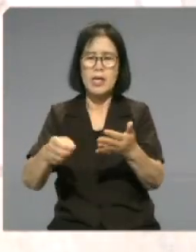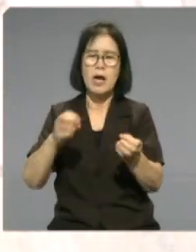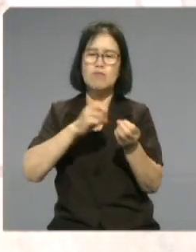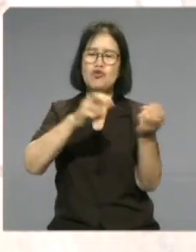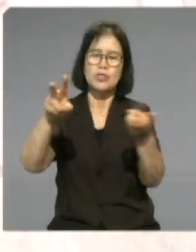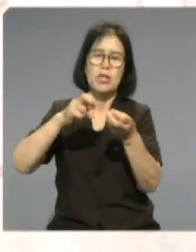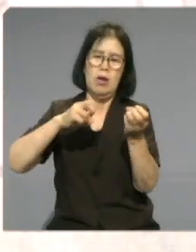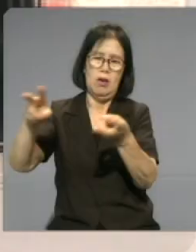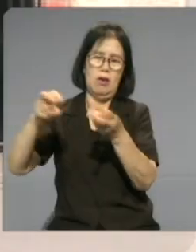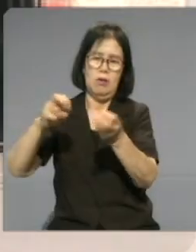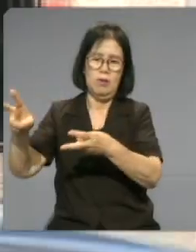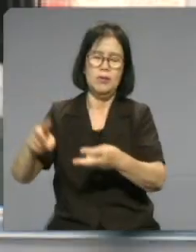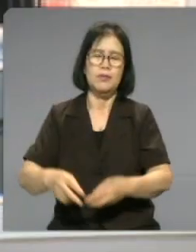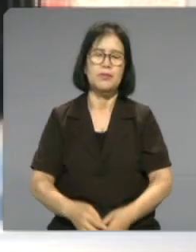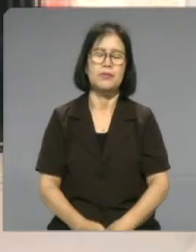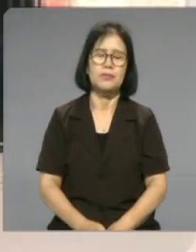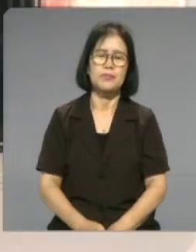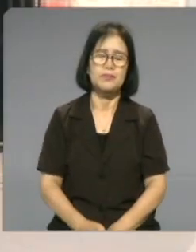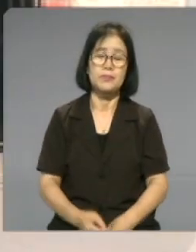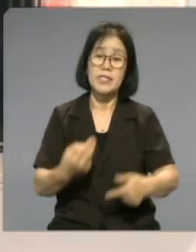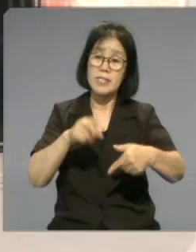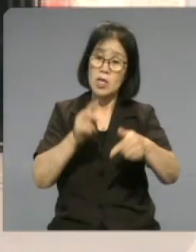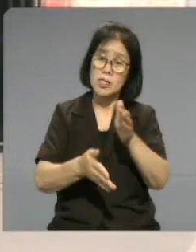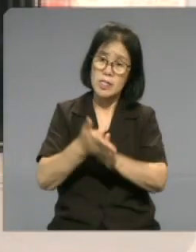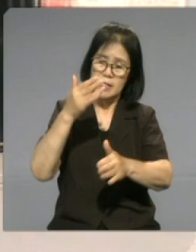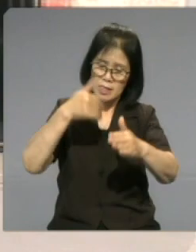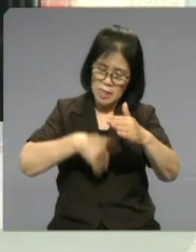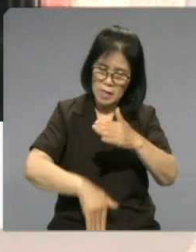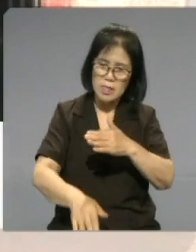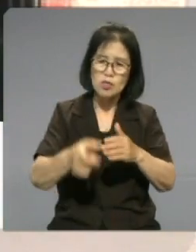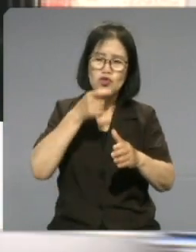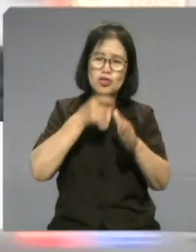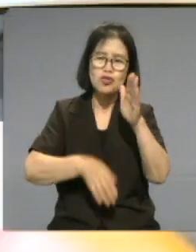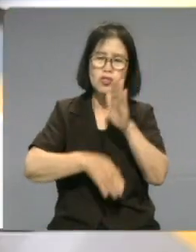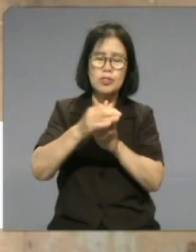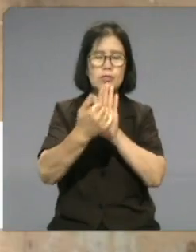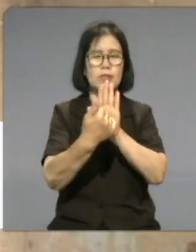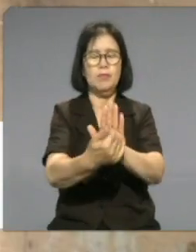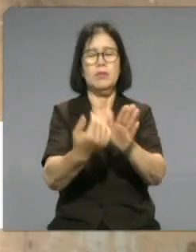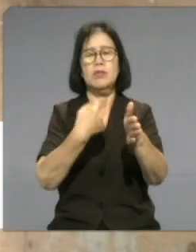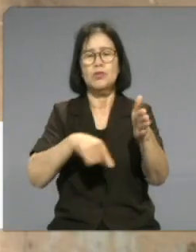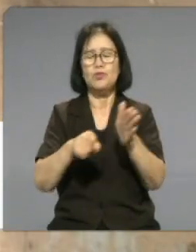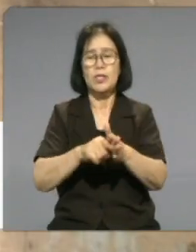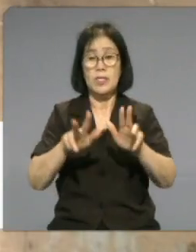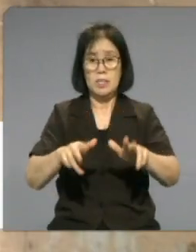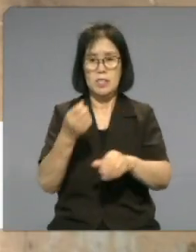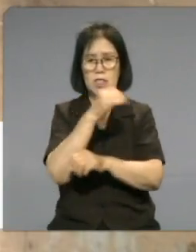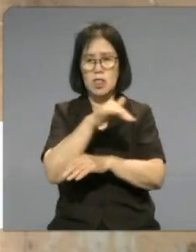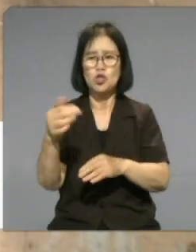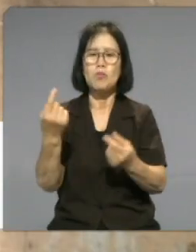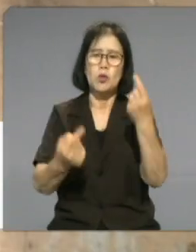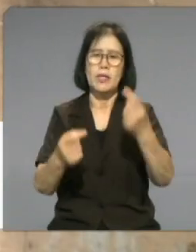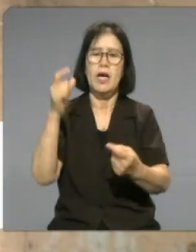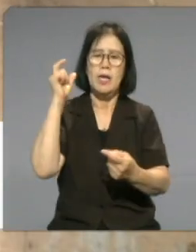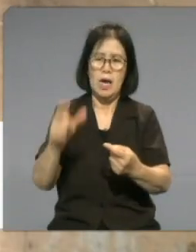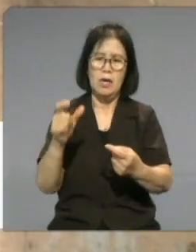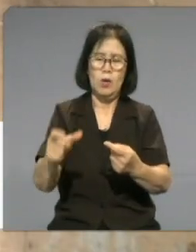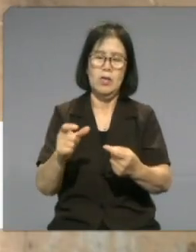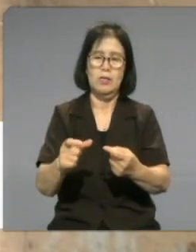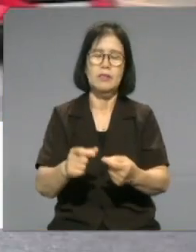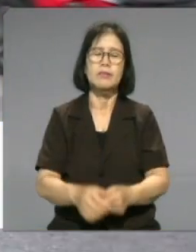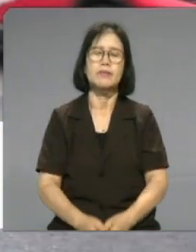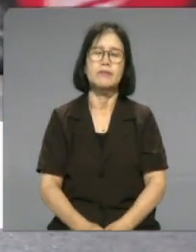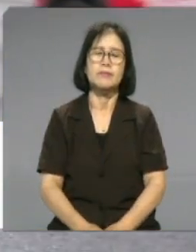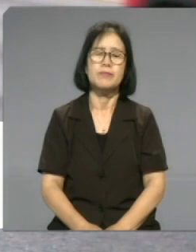통제하는 실정입니다. 인천시는 지하차도 침수 사태를 예방하기 위해 현행 기준보다 강화된 기준을 적용하기로